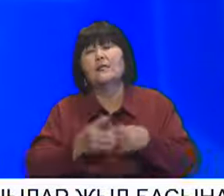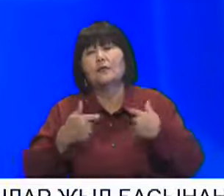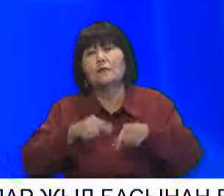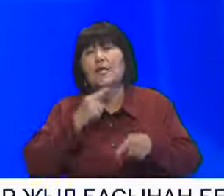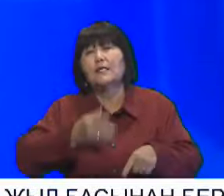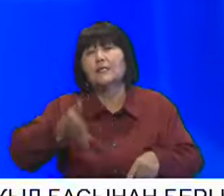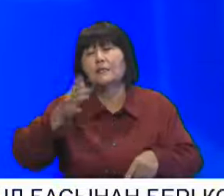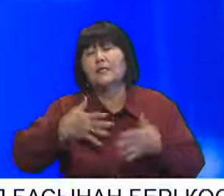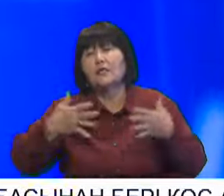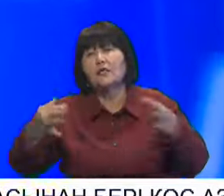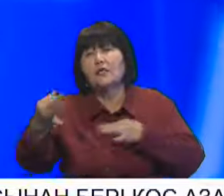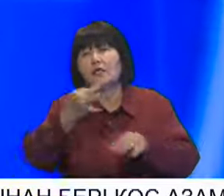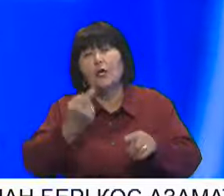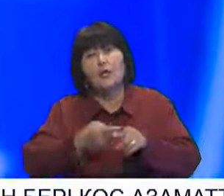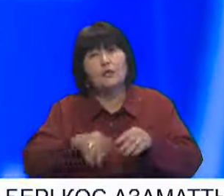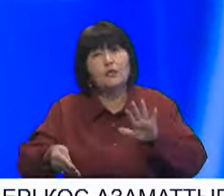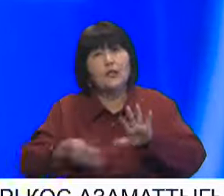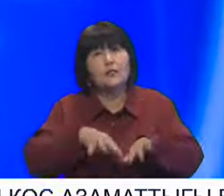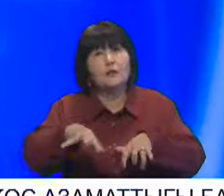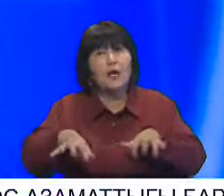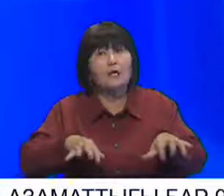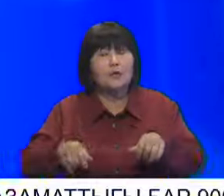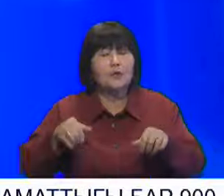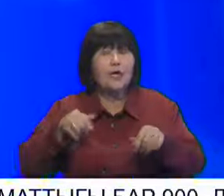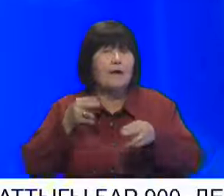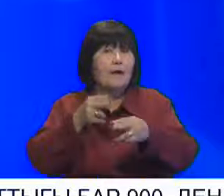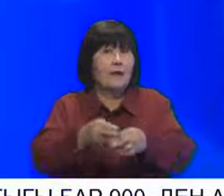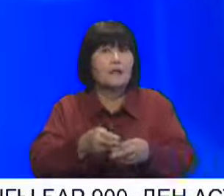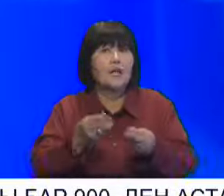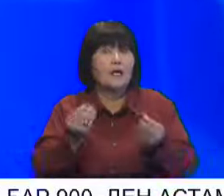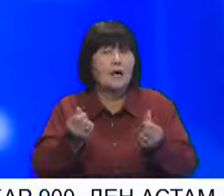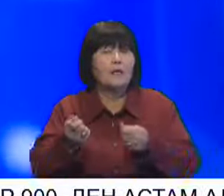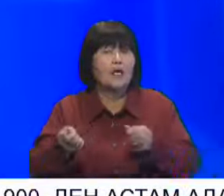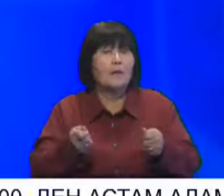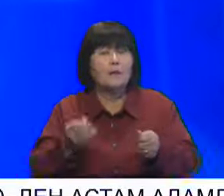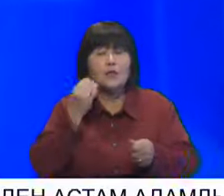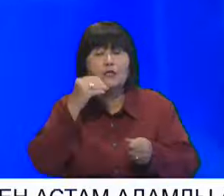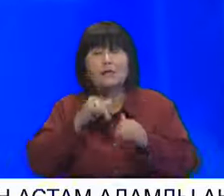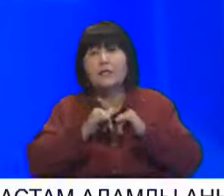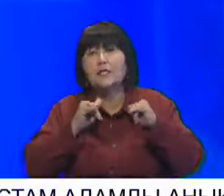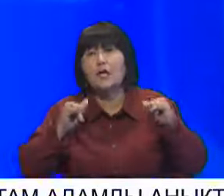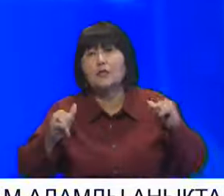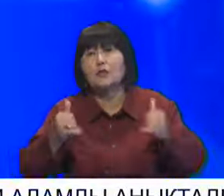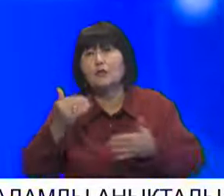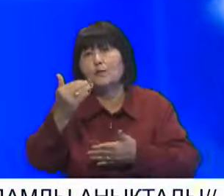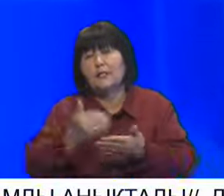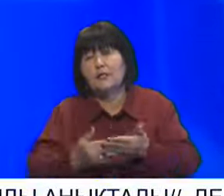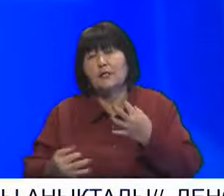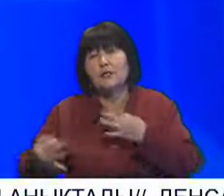семинарда кеңінен талқыланды. Сондай-ақ сыбайлас жемқорлықтың алдын алу және қаржыны басқару сапасын арттыру мәселелері сөз